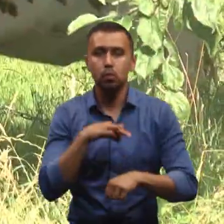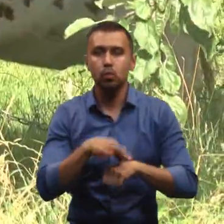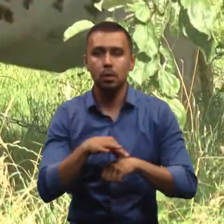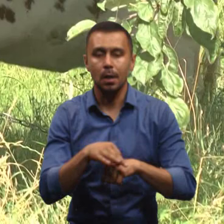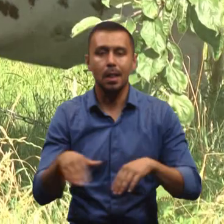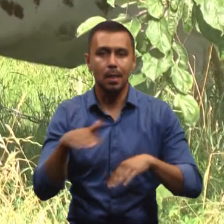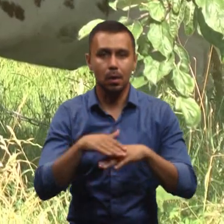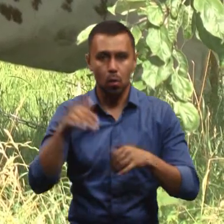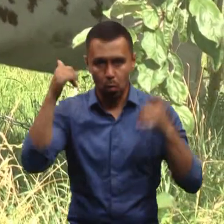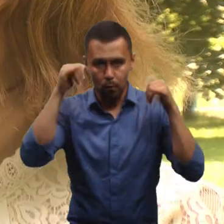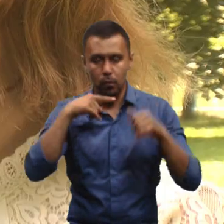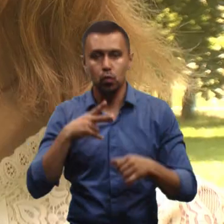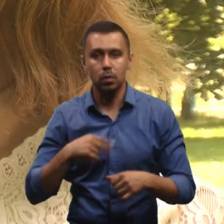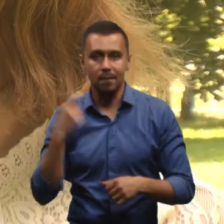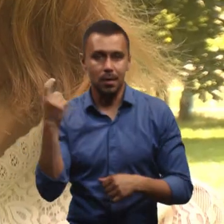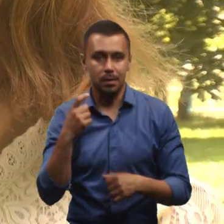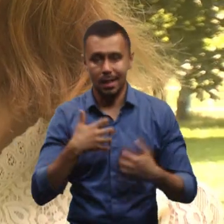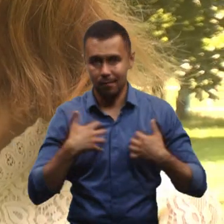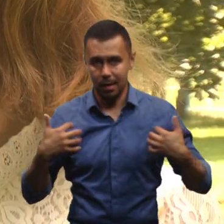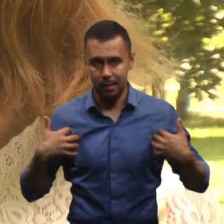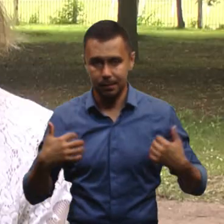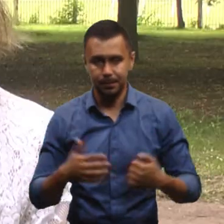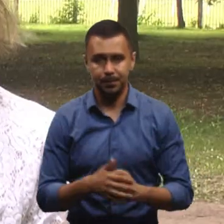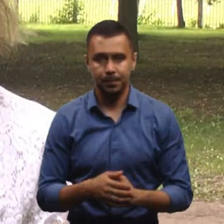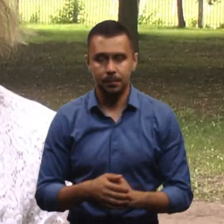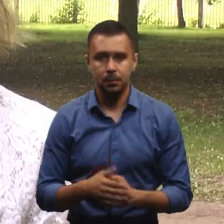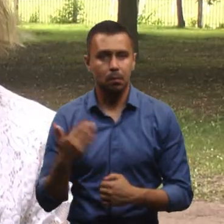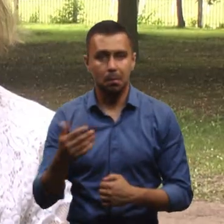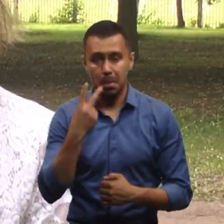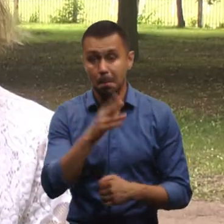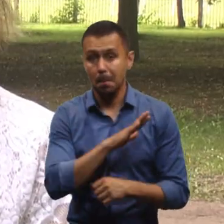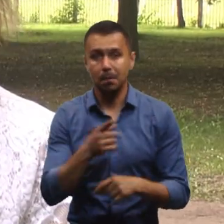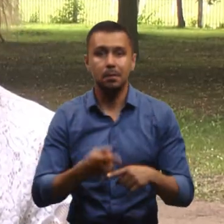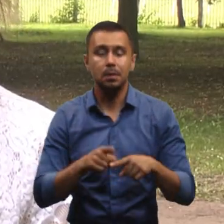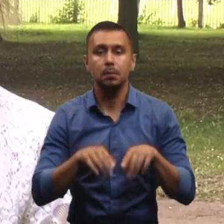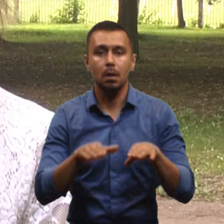знущання над коровою, каже дочка власниці тварини Людмила Булка. Вони не бачать в цій